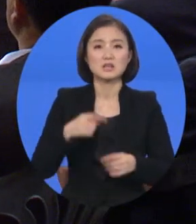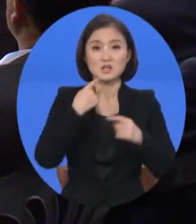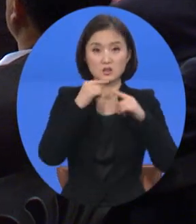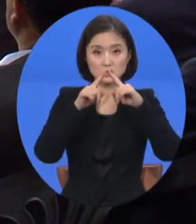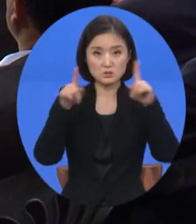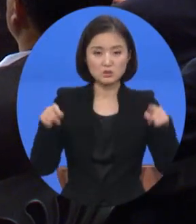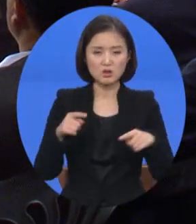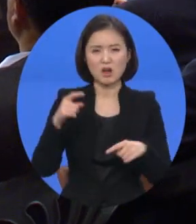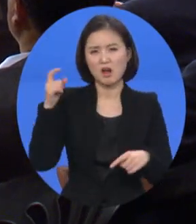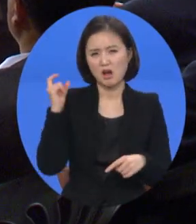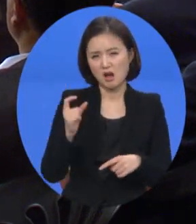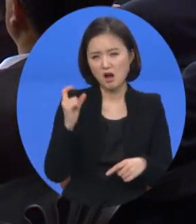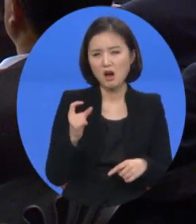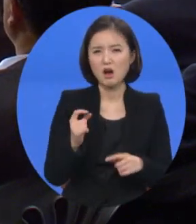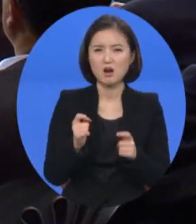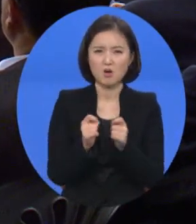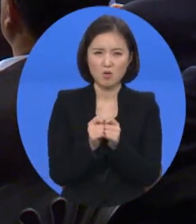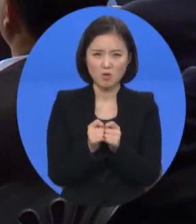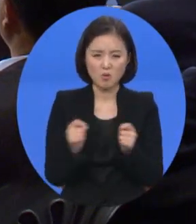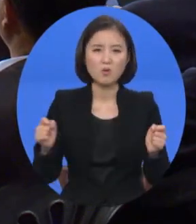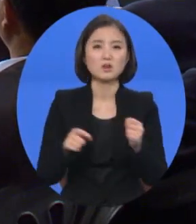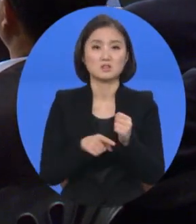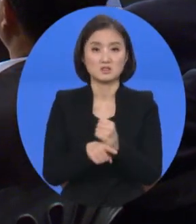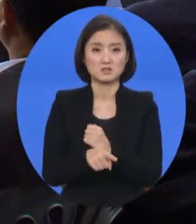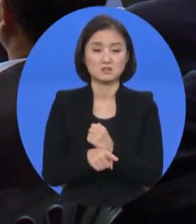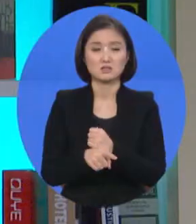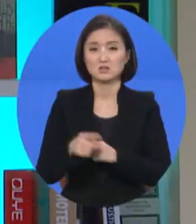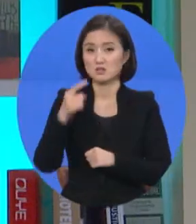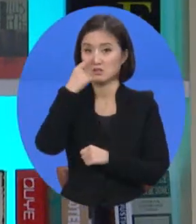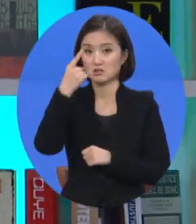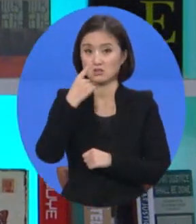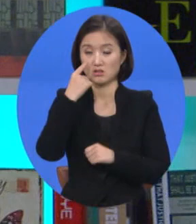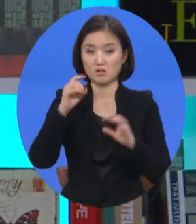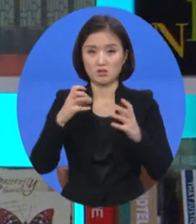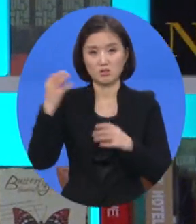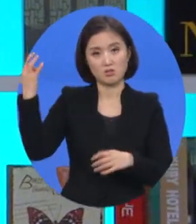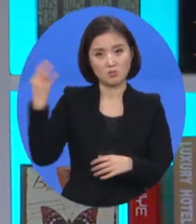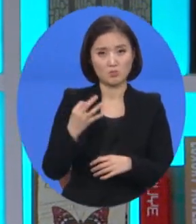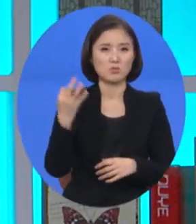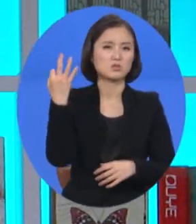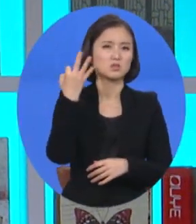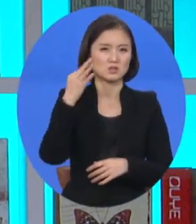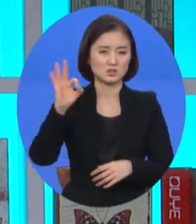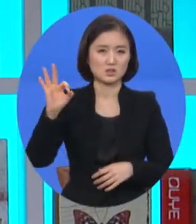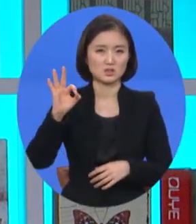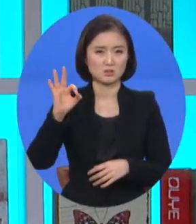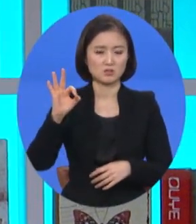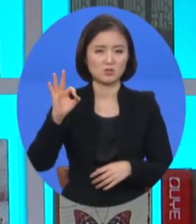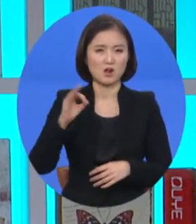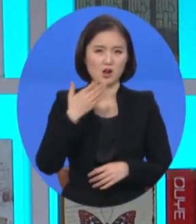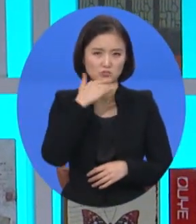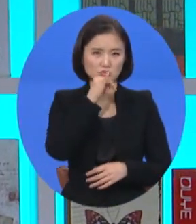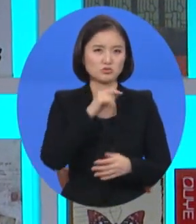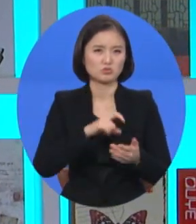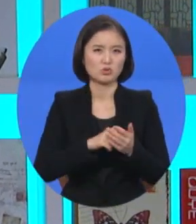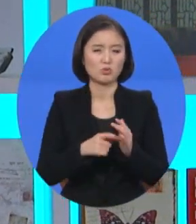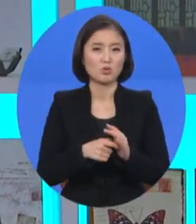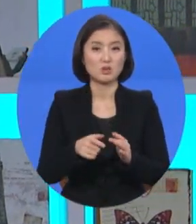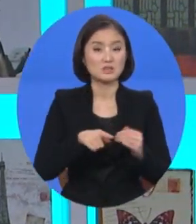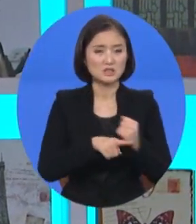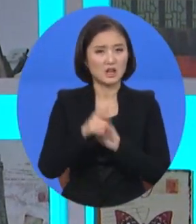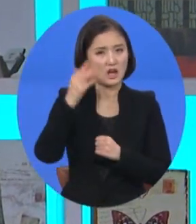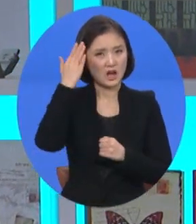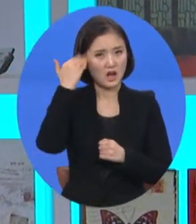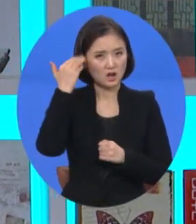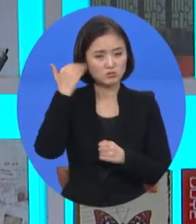지금도 3항에서 그걸 인정하고 있습니다 예 이렇게 코리안 페프 한 것이 세상에서 굉장히 인정이 되고 있는데요